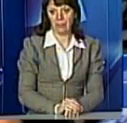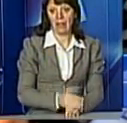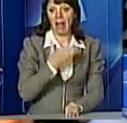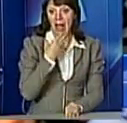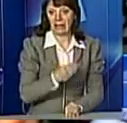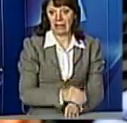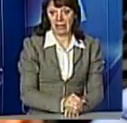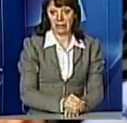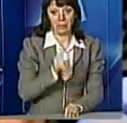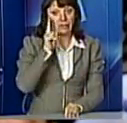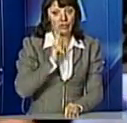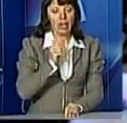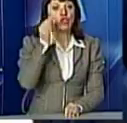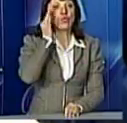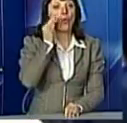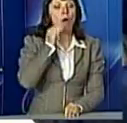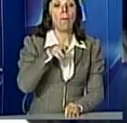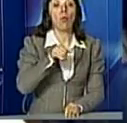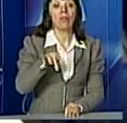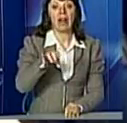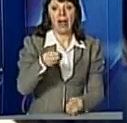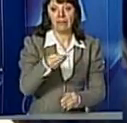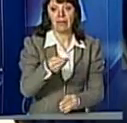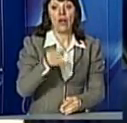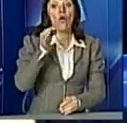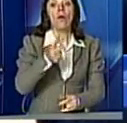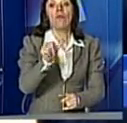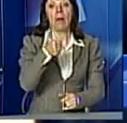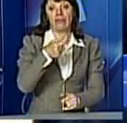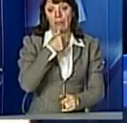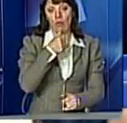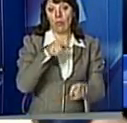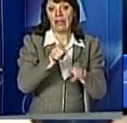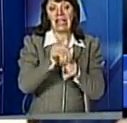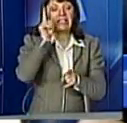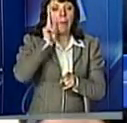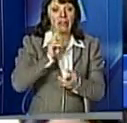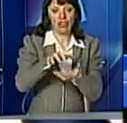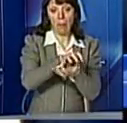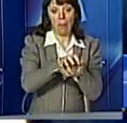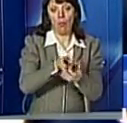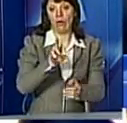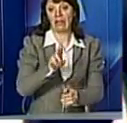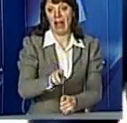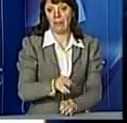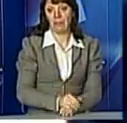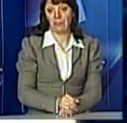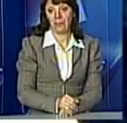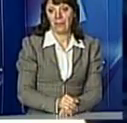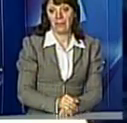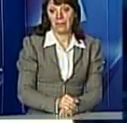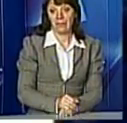мене ще з цукровою пудрою я вперше куштую такий добрий пампух Так що я новичок в